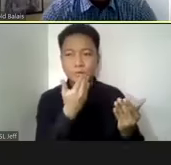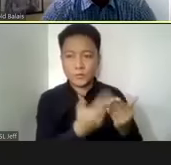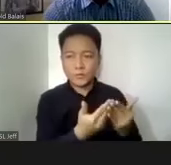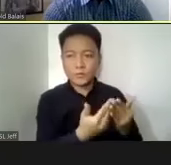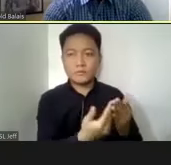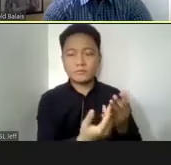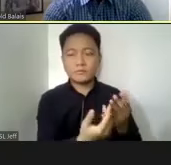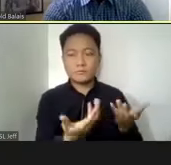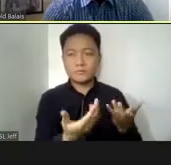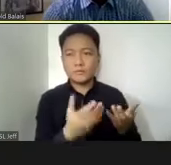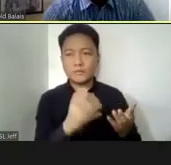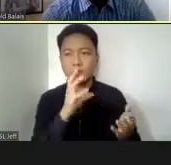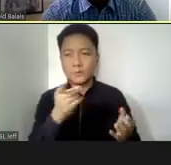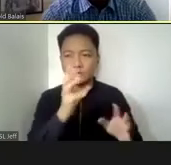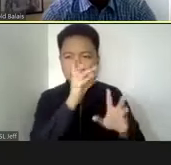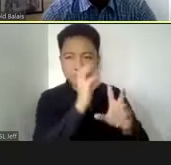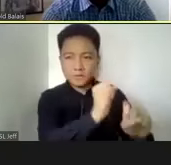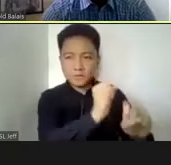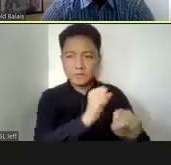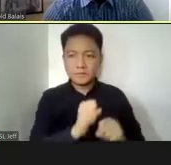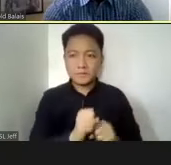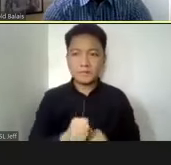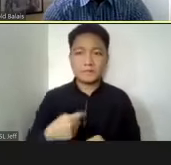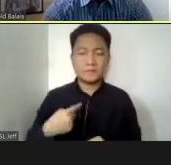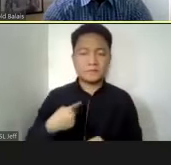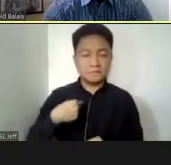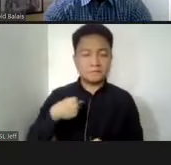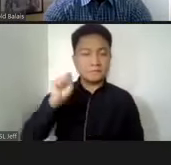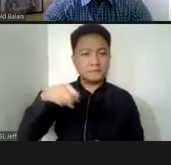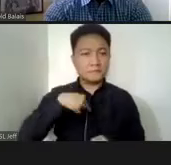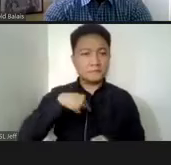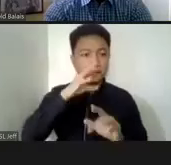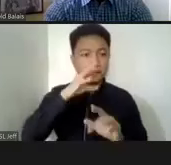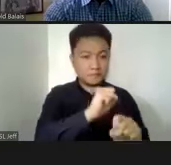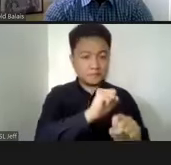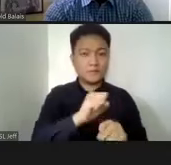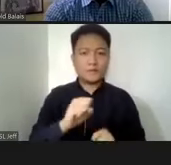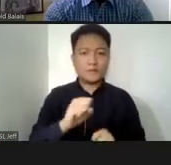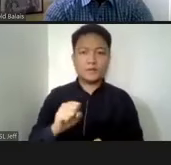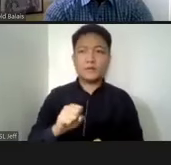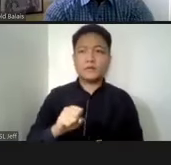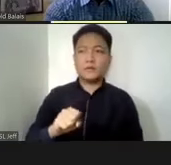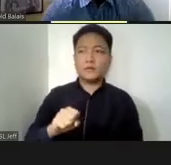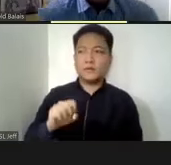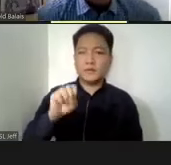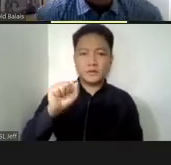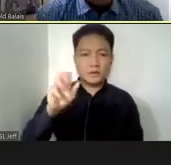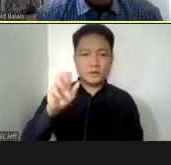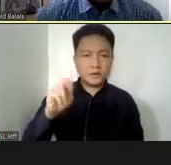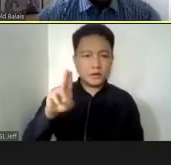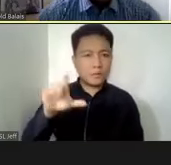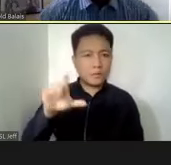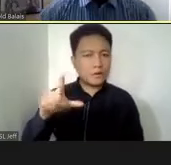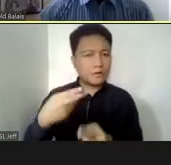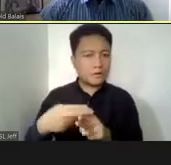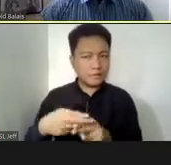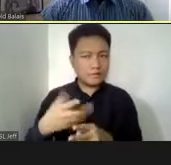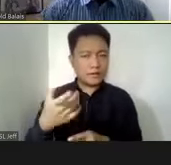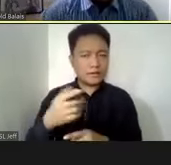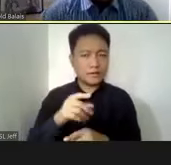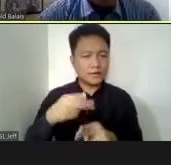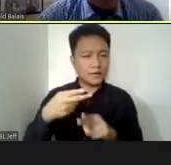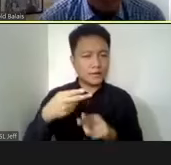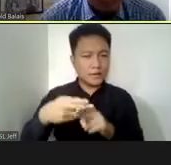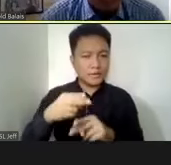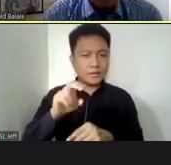Yes. Pinapattern ko yung game ko sa kanya. Not only that magaling siya mag-basketball, but ano siya, well-loved siya ng mga fans talaga.